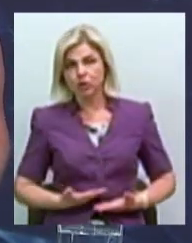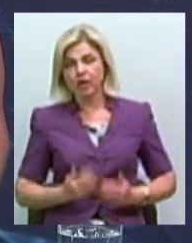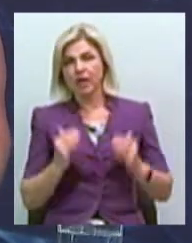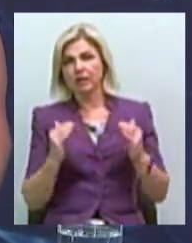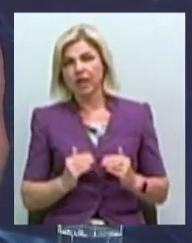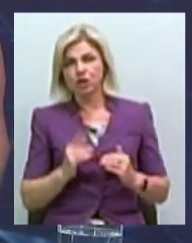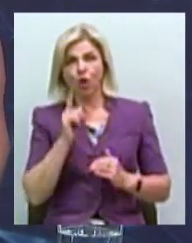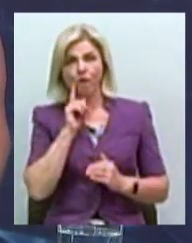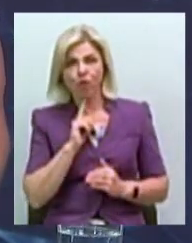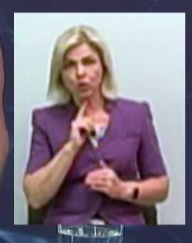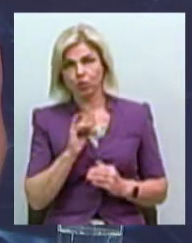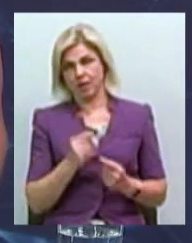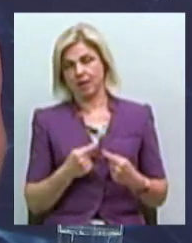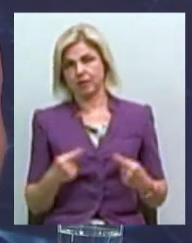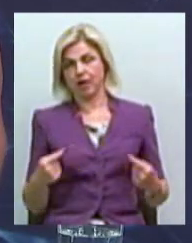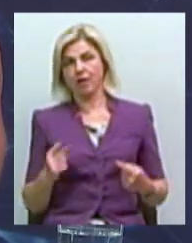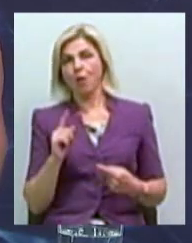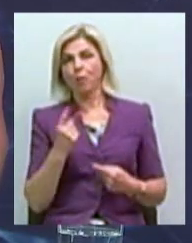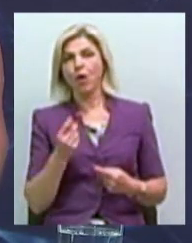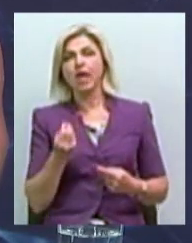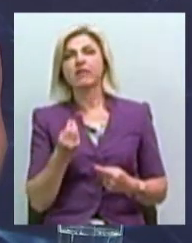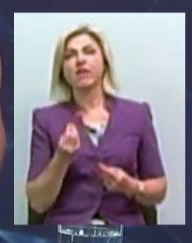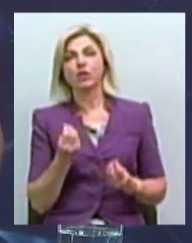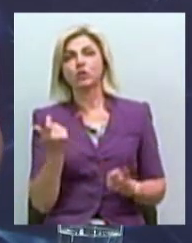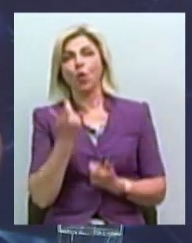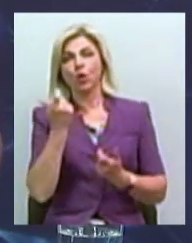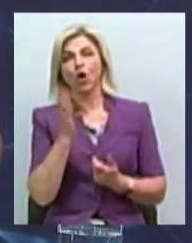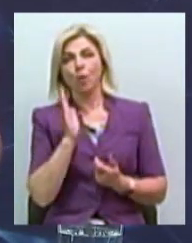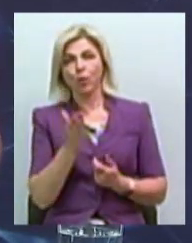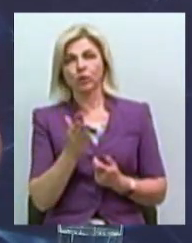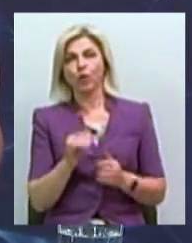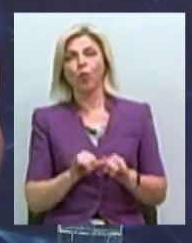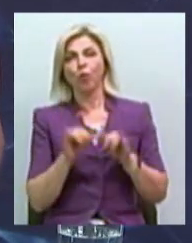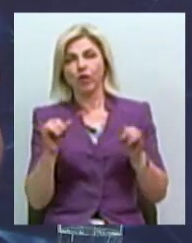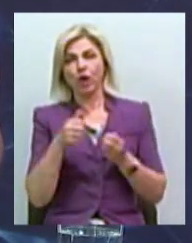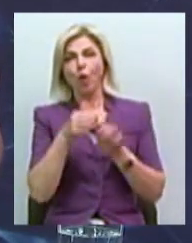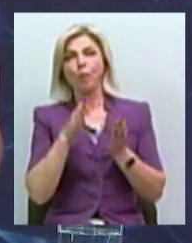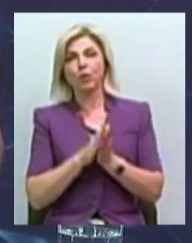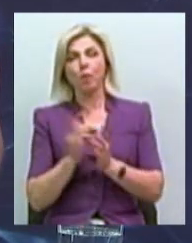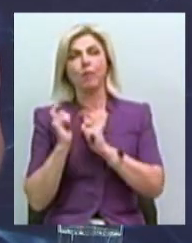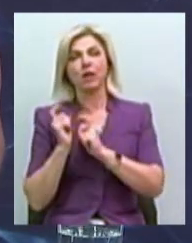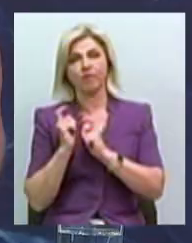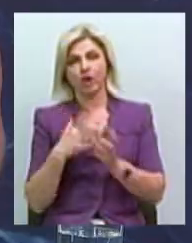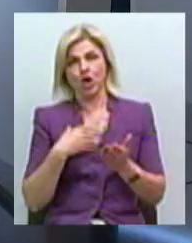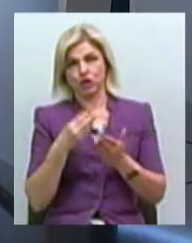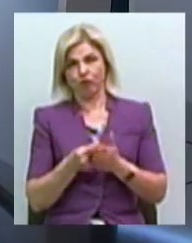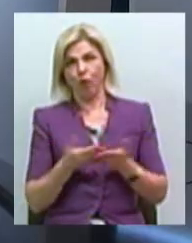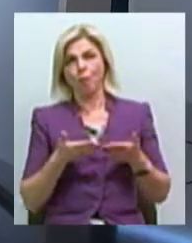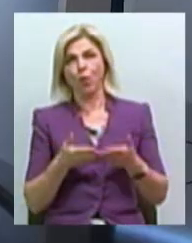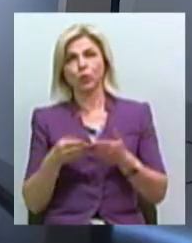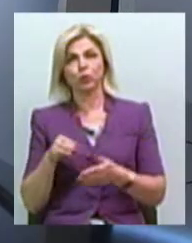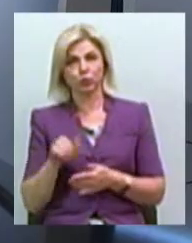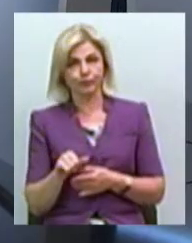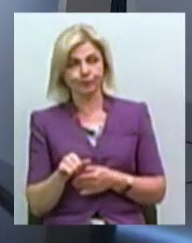і так далі. Тому що інвестор, звісно, буде нарощувати обсяги перевалки у себе в порту. А робочі місця? Робочі